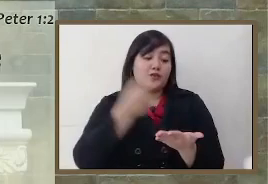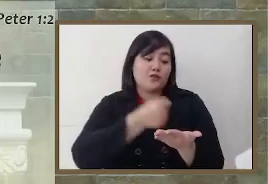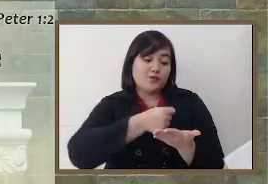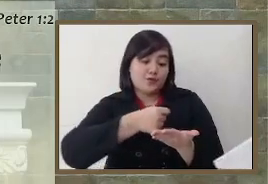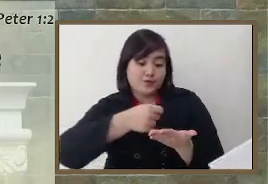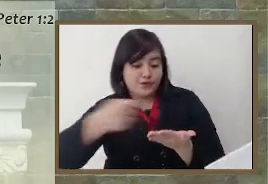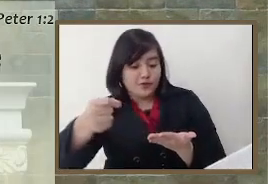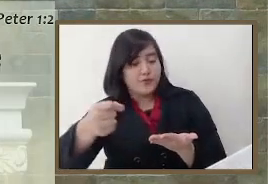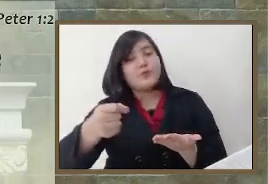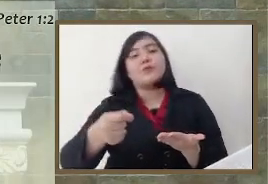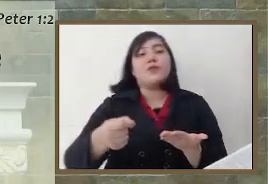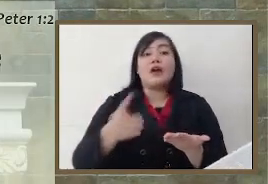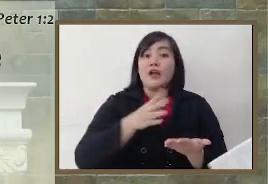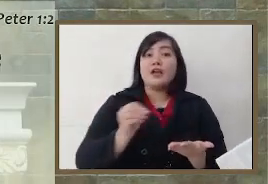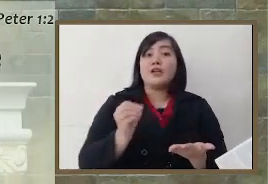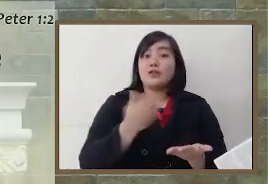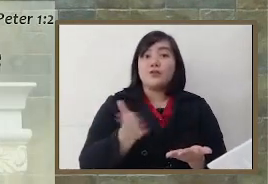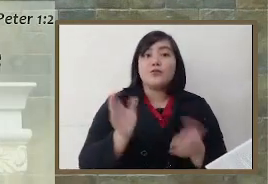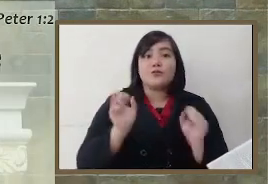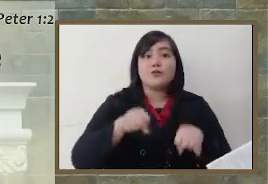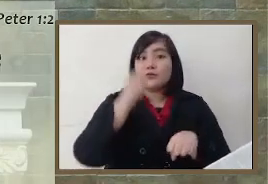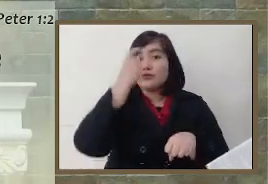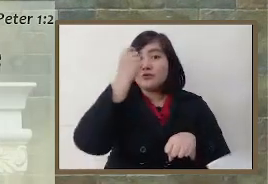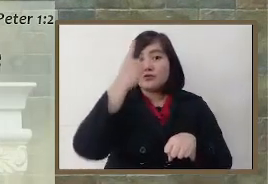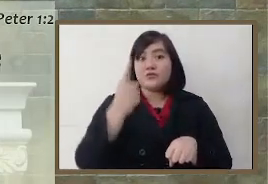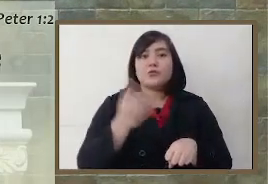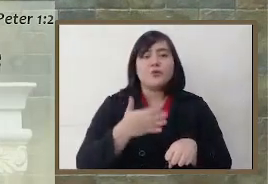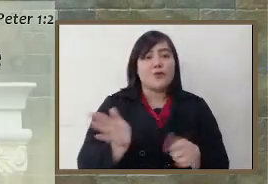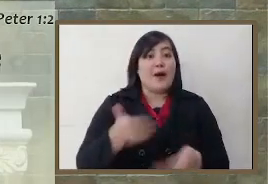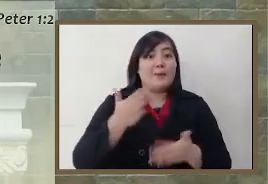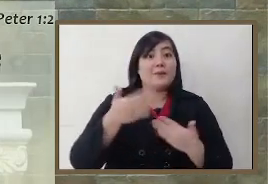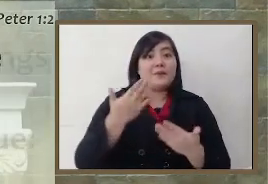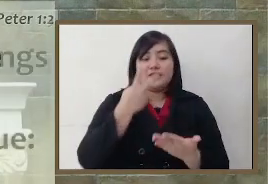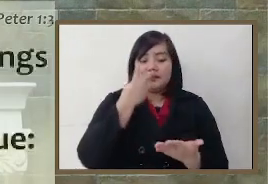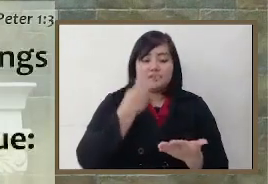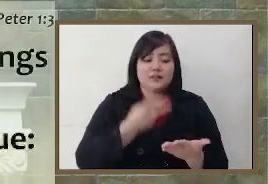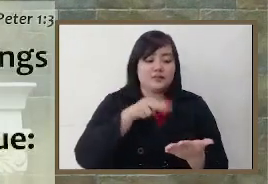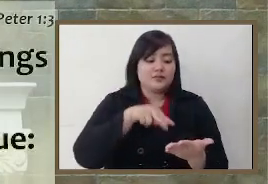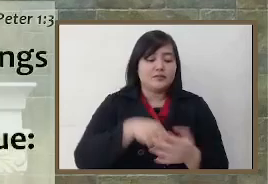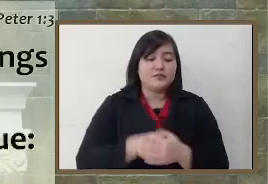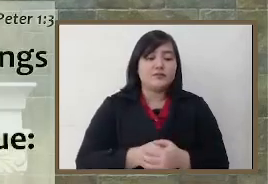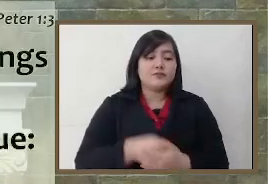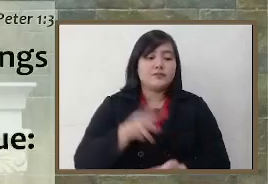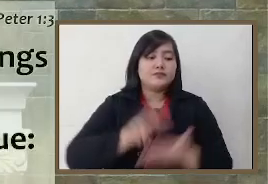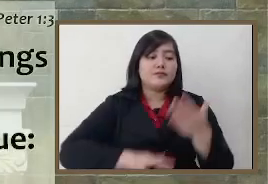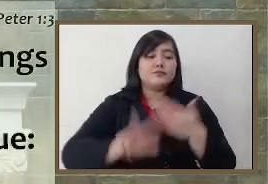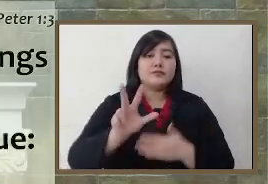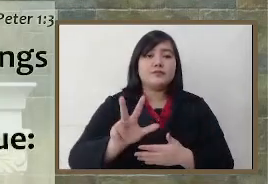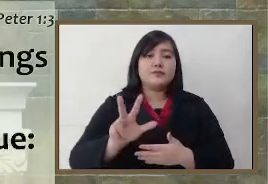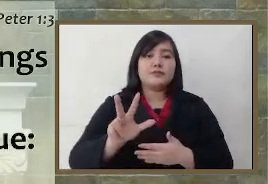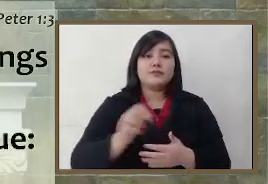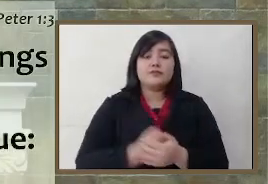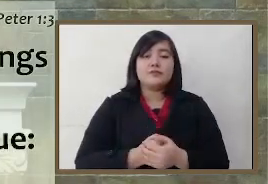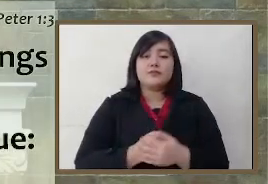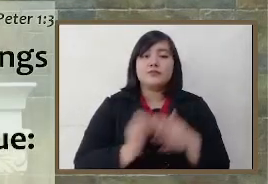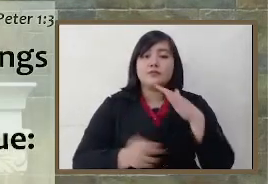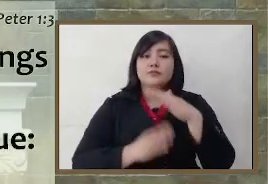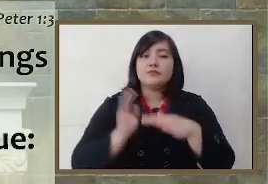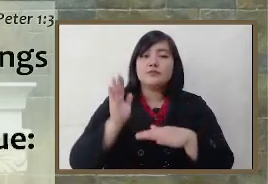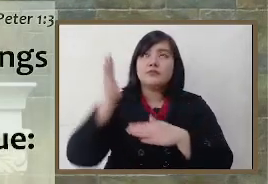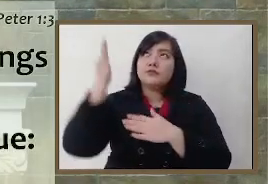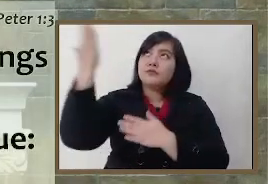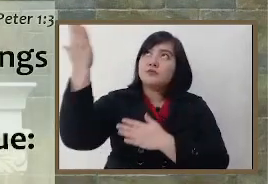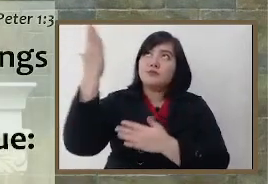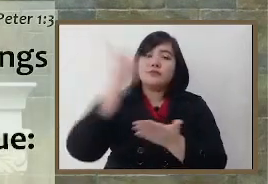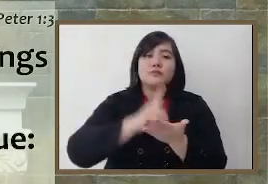ba? Alright. Oh, alright, let's go to verse number 3. According as His divine power hath